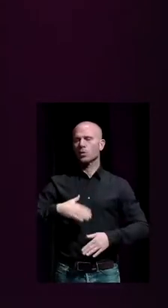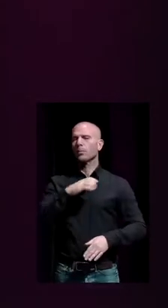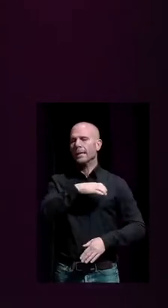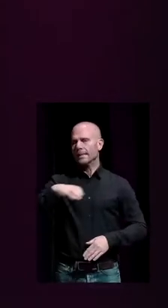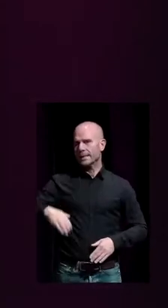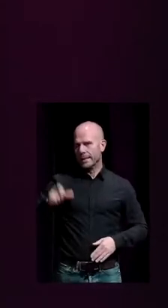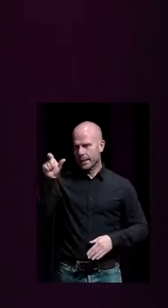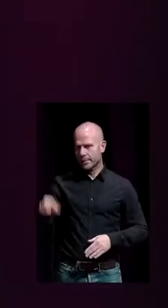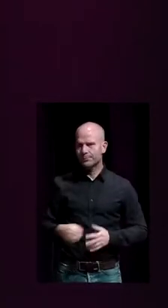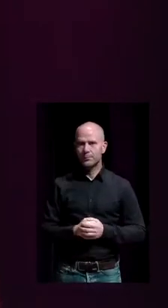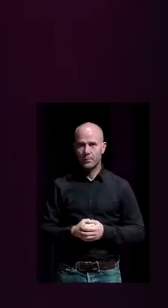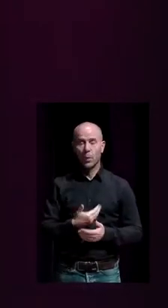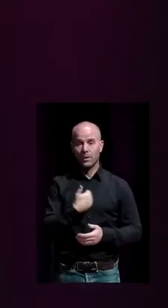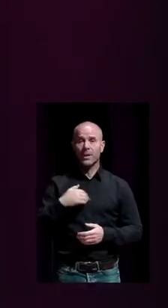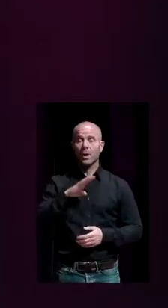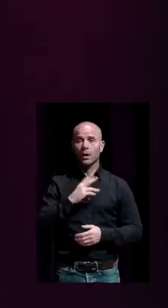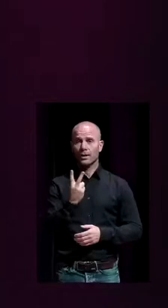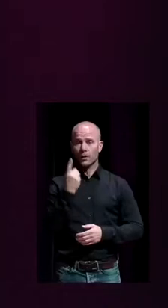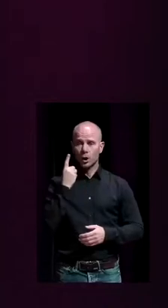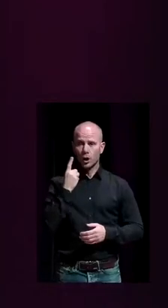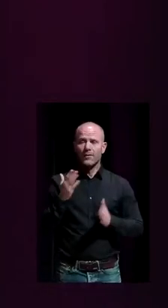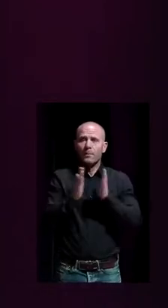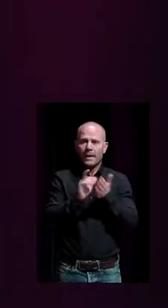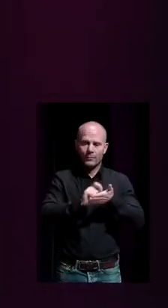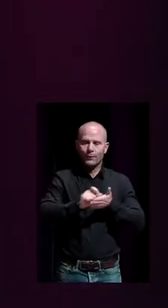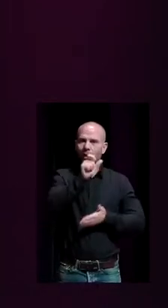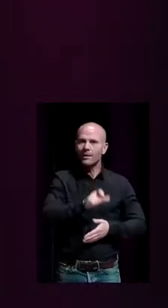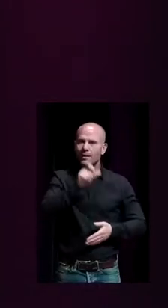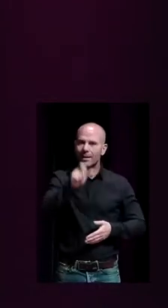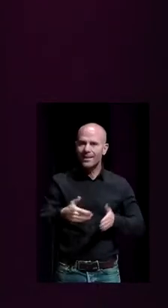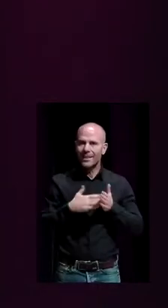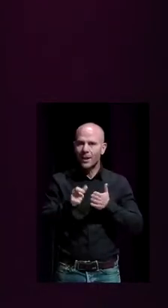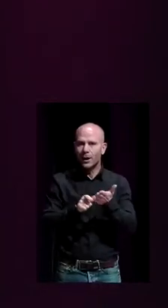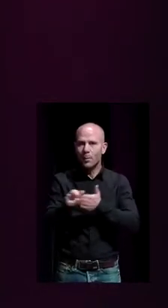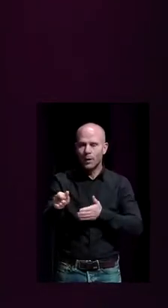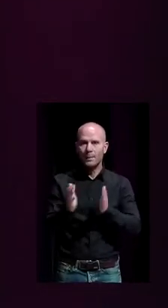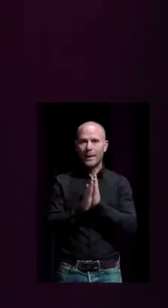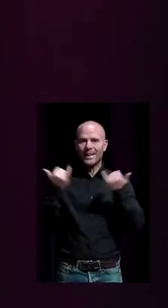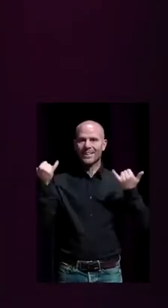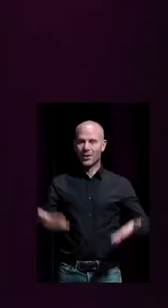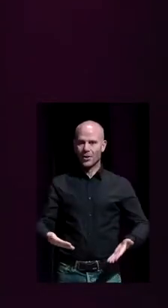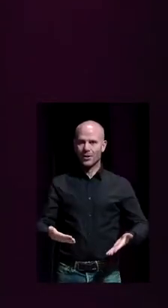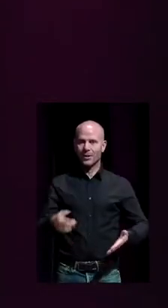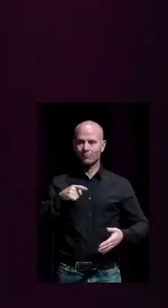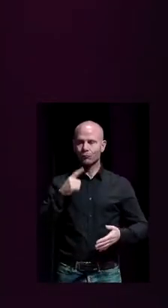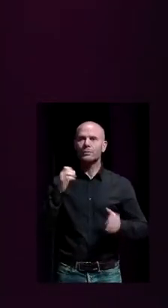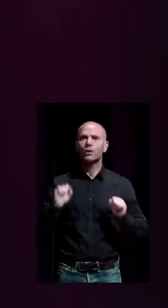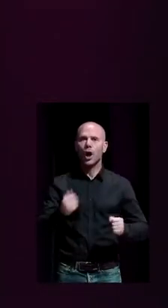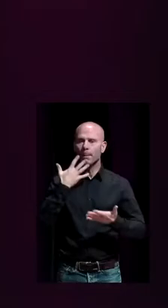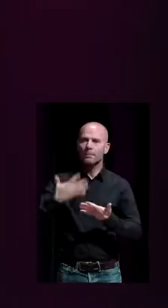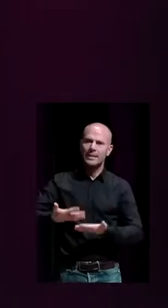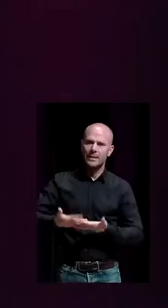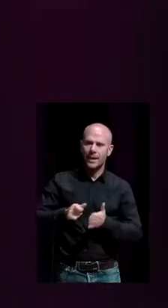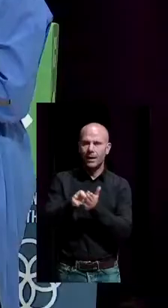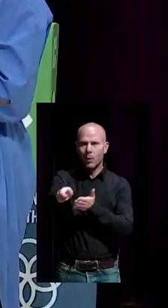Och vi har två av medförfattarna till rapporten med oss här idag som kommer att presentera